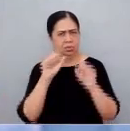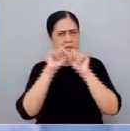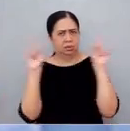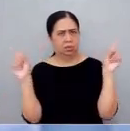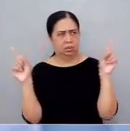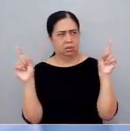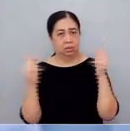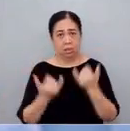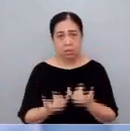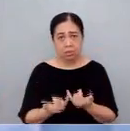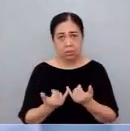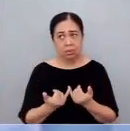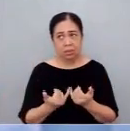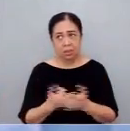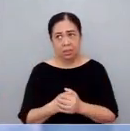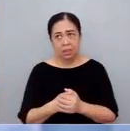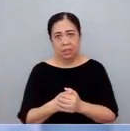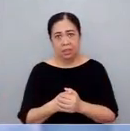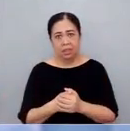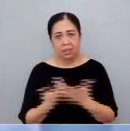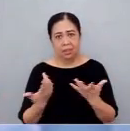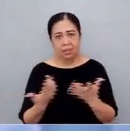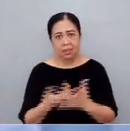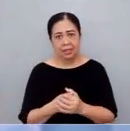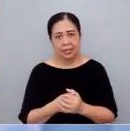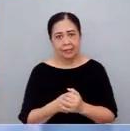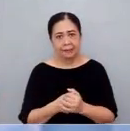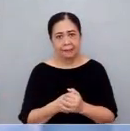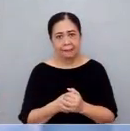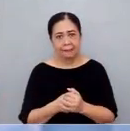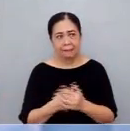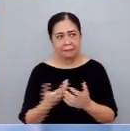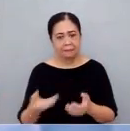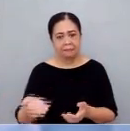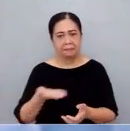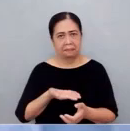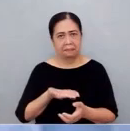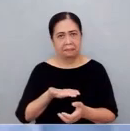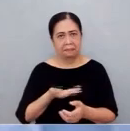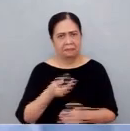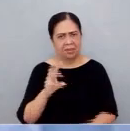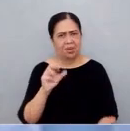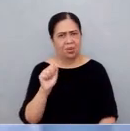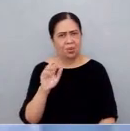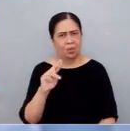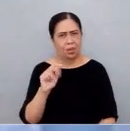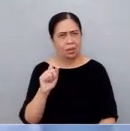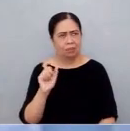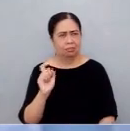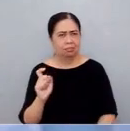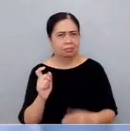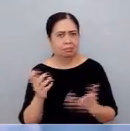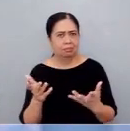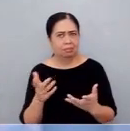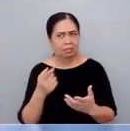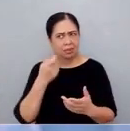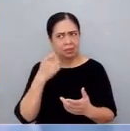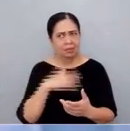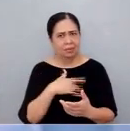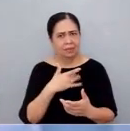now to be handed the warrant of arrest, because I feel